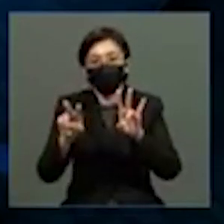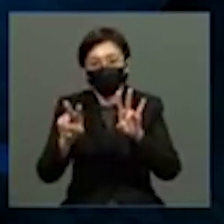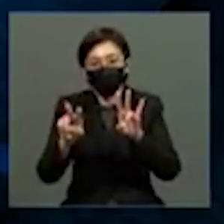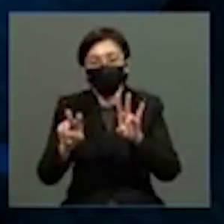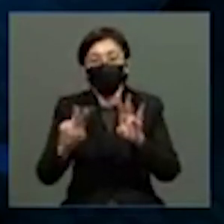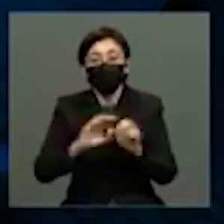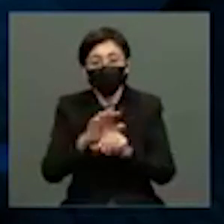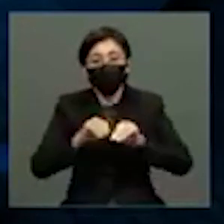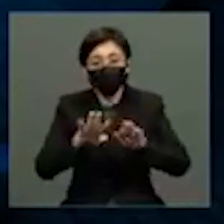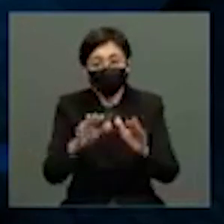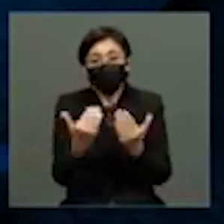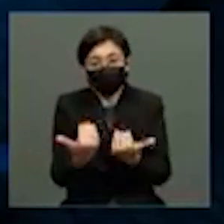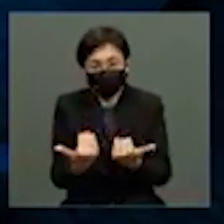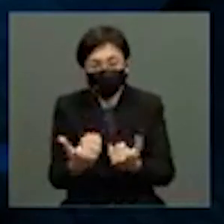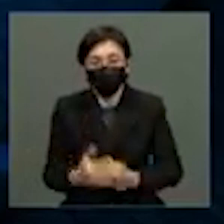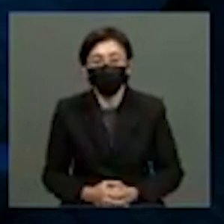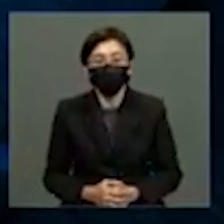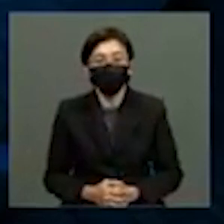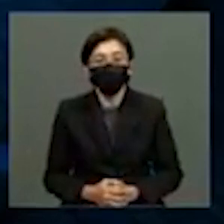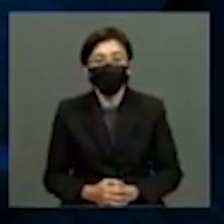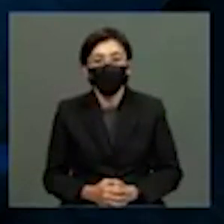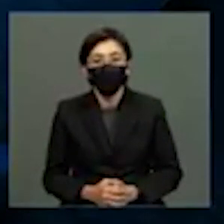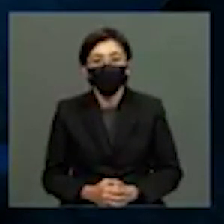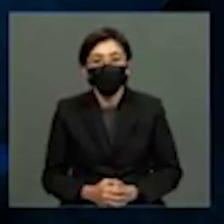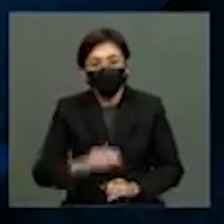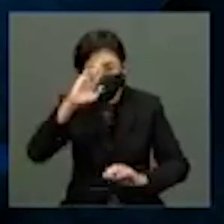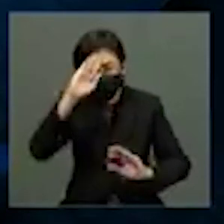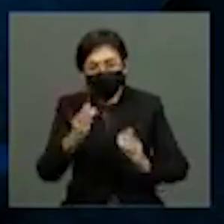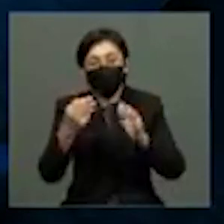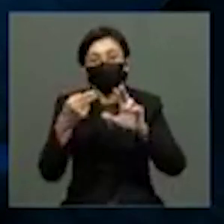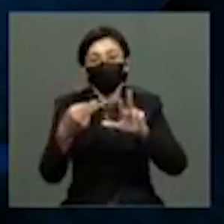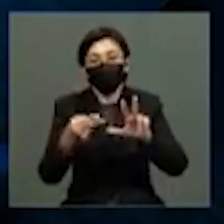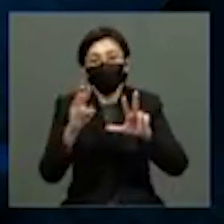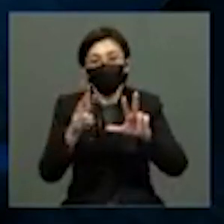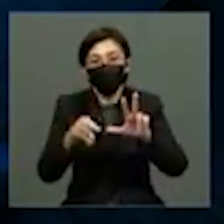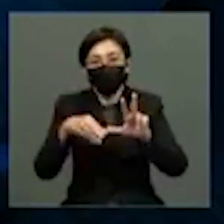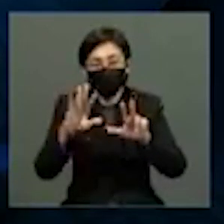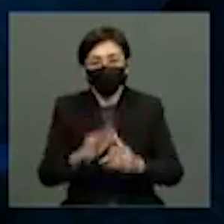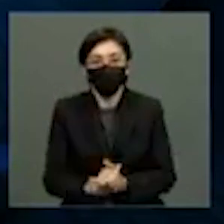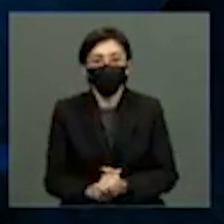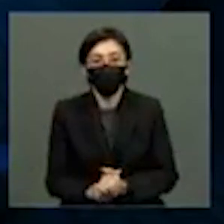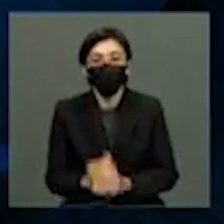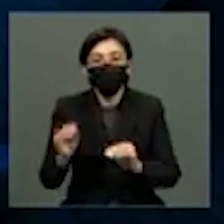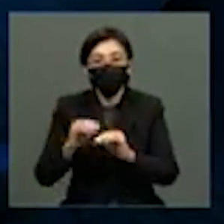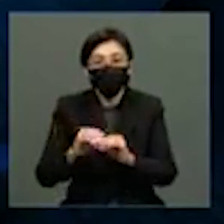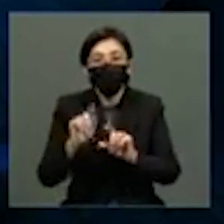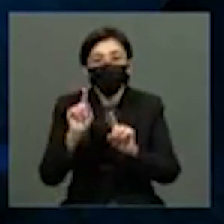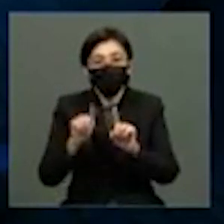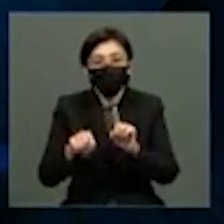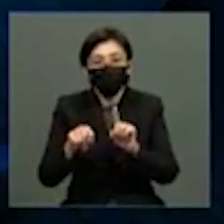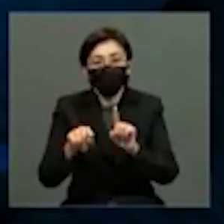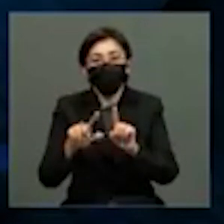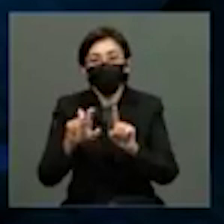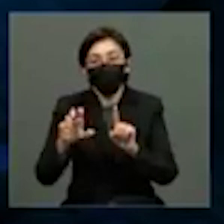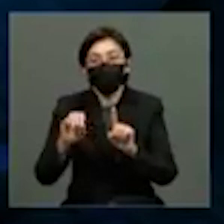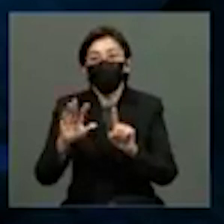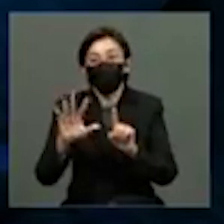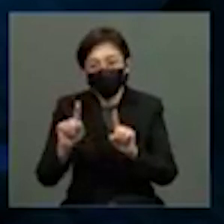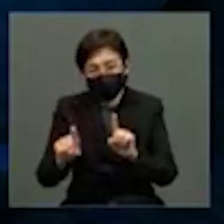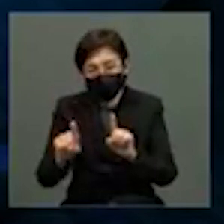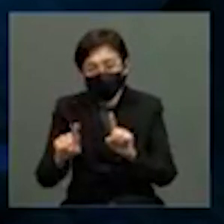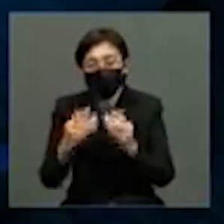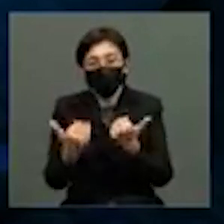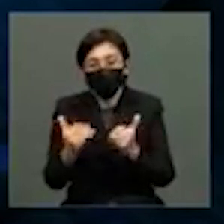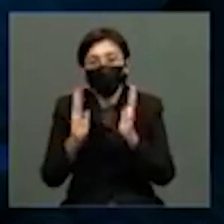70,282 นะครับก็ระลอกนี้ก็หายป่วยไปแล้ว 36,000 วันนี้เพิ่มขึ้นประมาณ 1,351 รายนะ